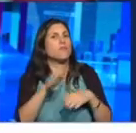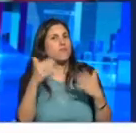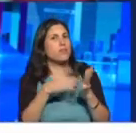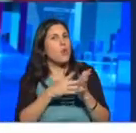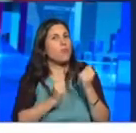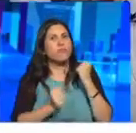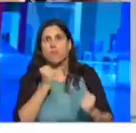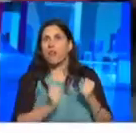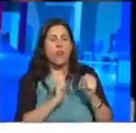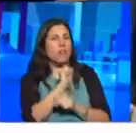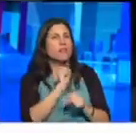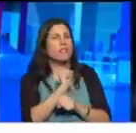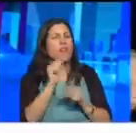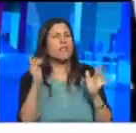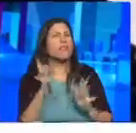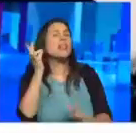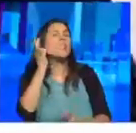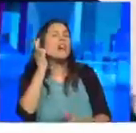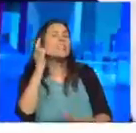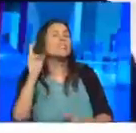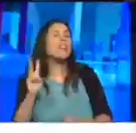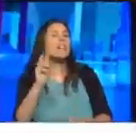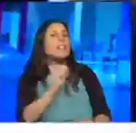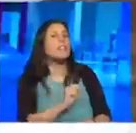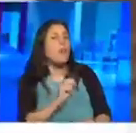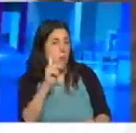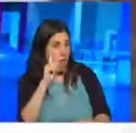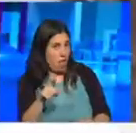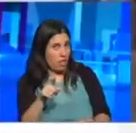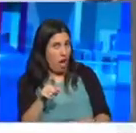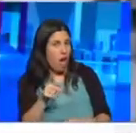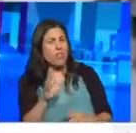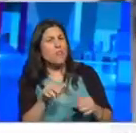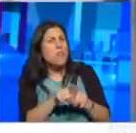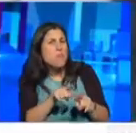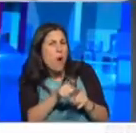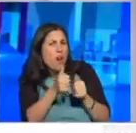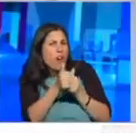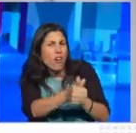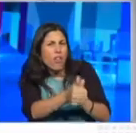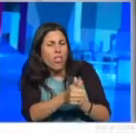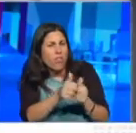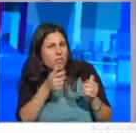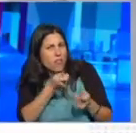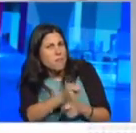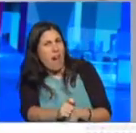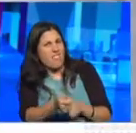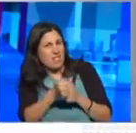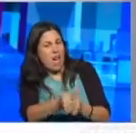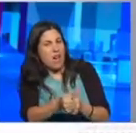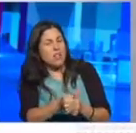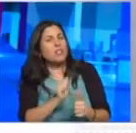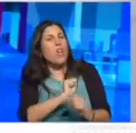קשה לתביעה נגד גברת שרה נתניהו. לדעתך מתנהל כאן מסע רדיפה כשהתביעה הזו